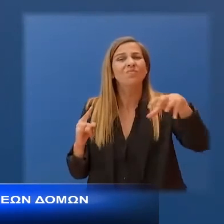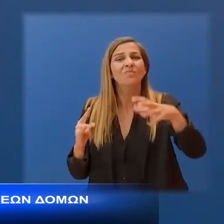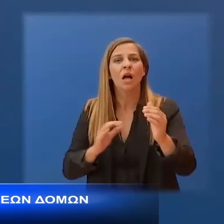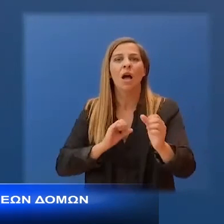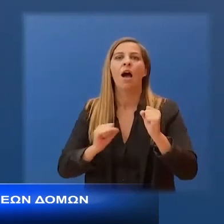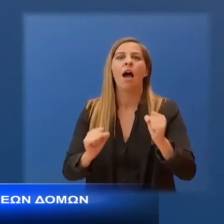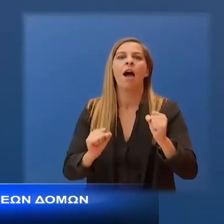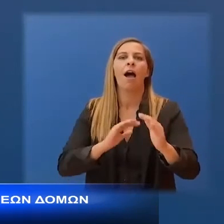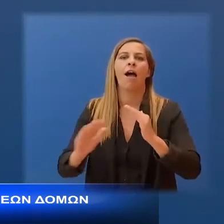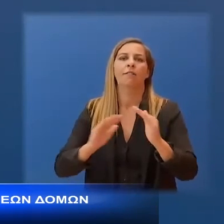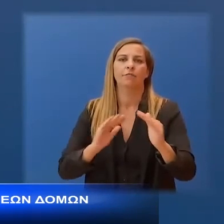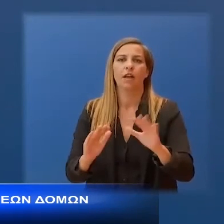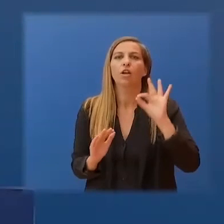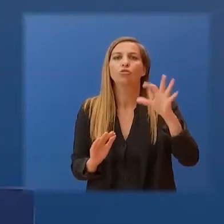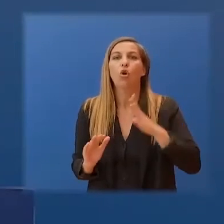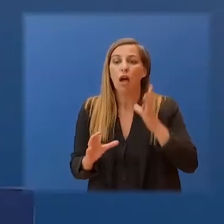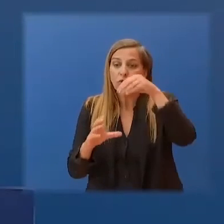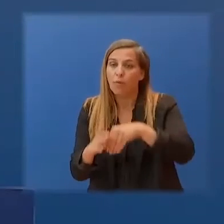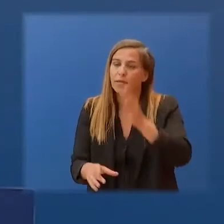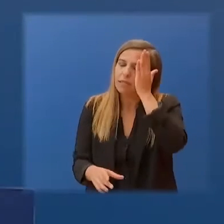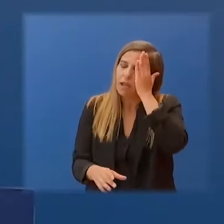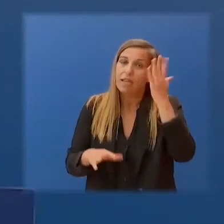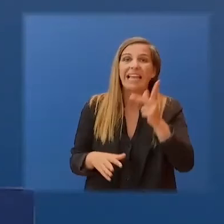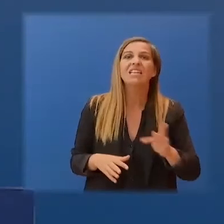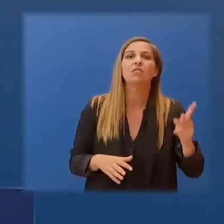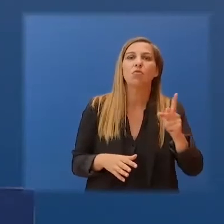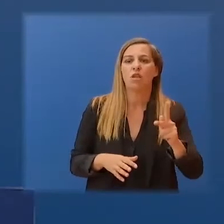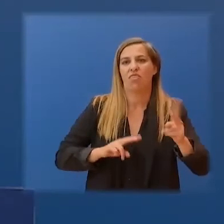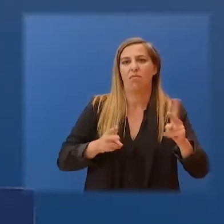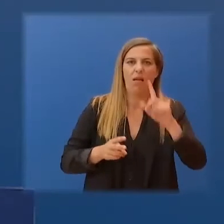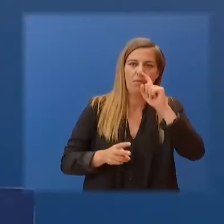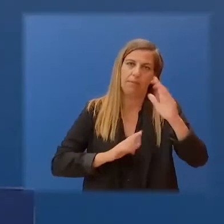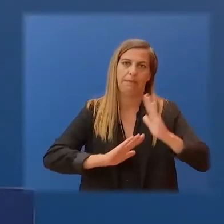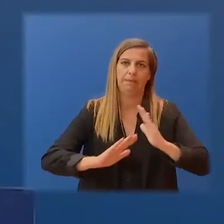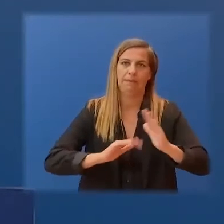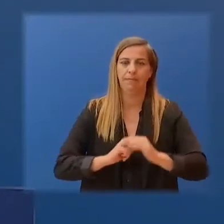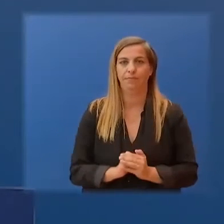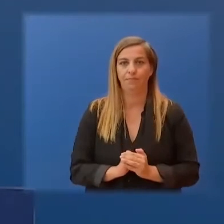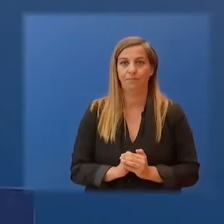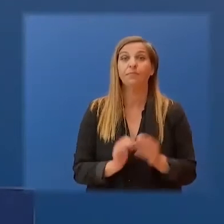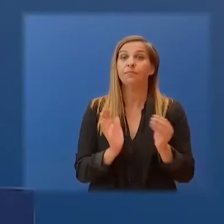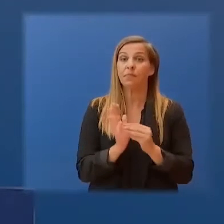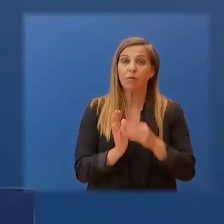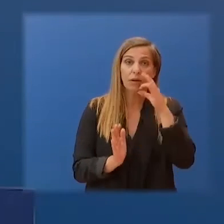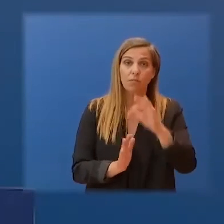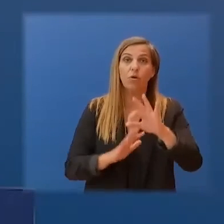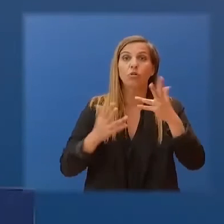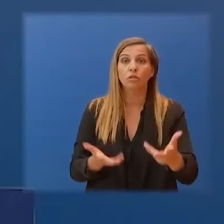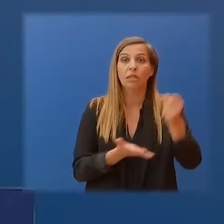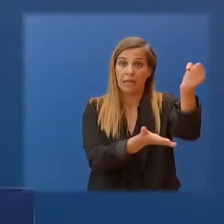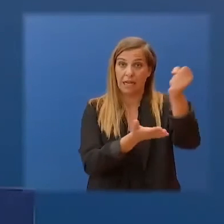όφελος τόσο των διαμενόντων όσο και των τοπικών κοινωνιών. Τέλος, σημειώνουμε ότι εγκρίθηκε η χρηματοδότηση